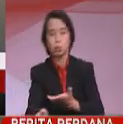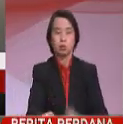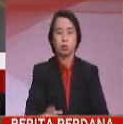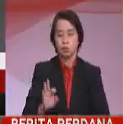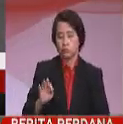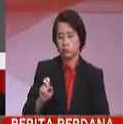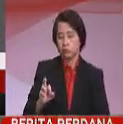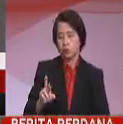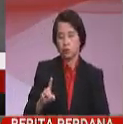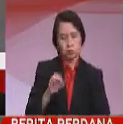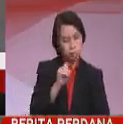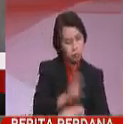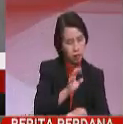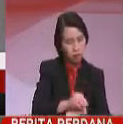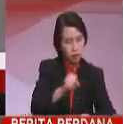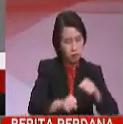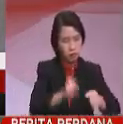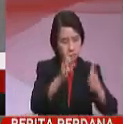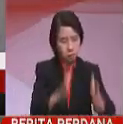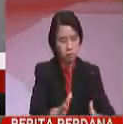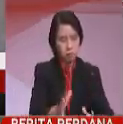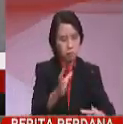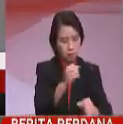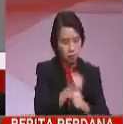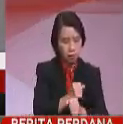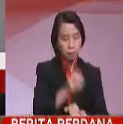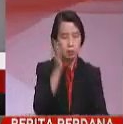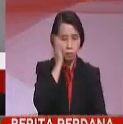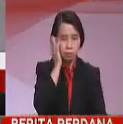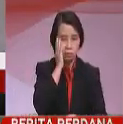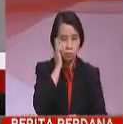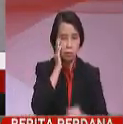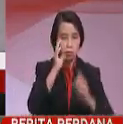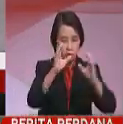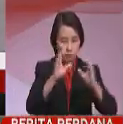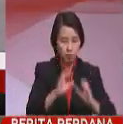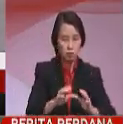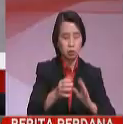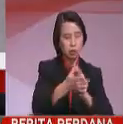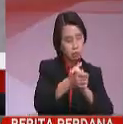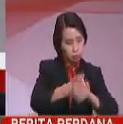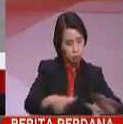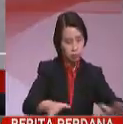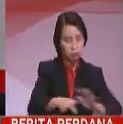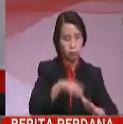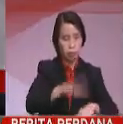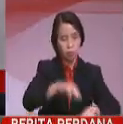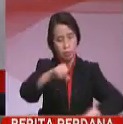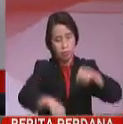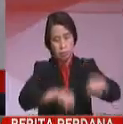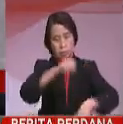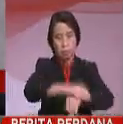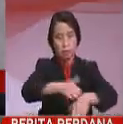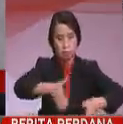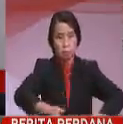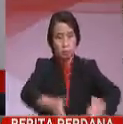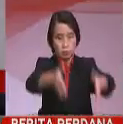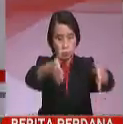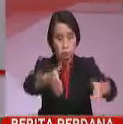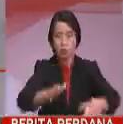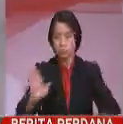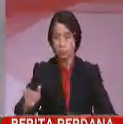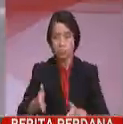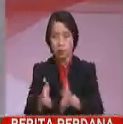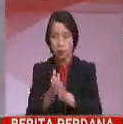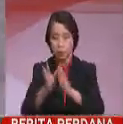Farid menasihatkan penggemar sukan berkenaan supaya mendapatkan pengetahuan ciri-ciri keselamatan ketika berkayuh di jalan raya. Malah beliau